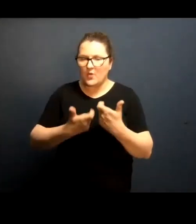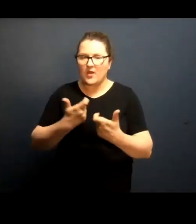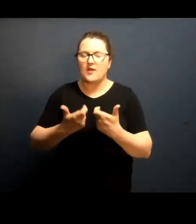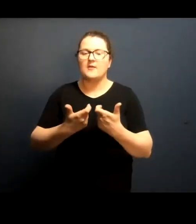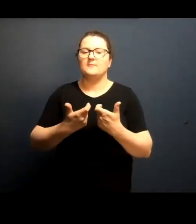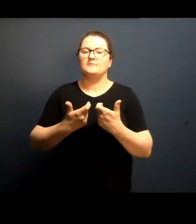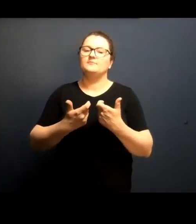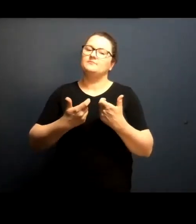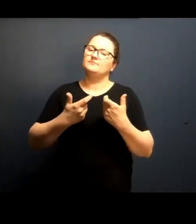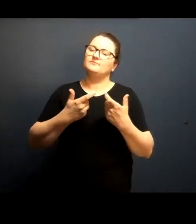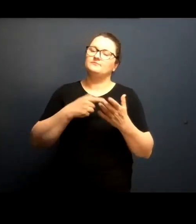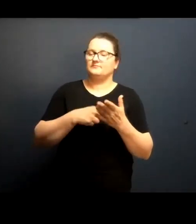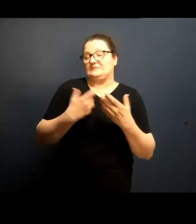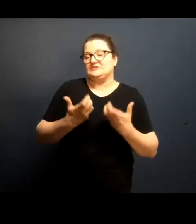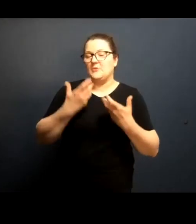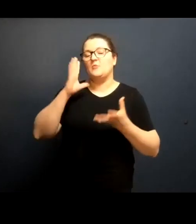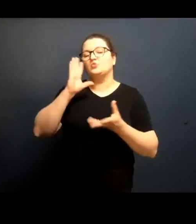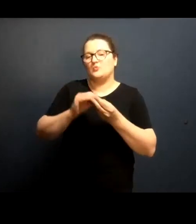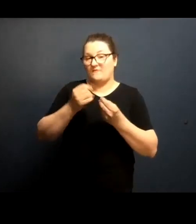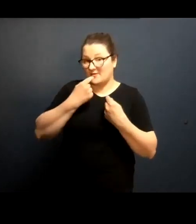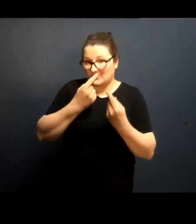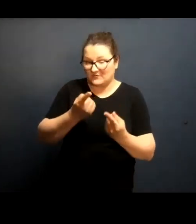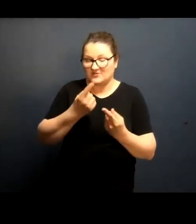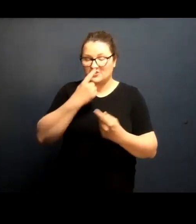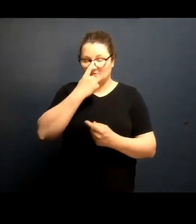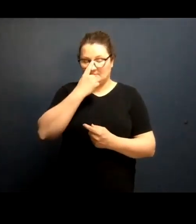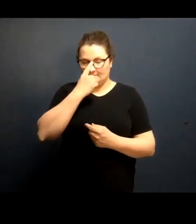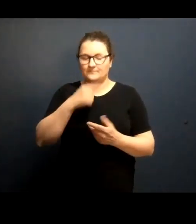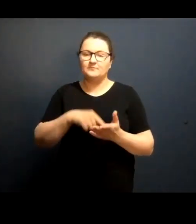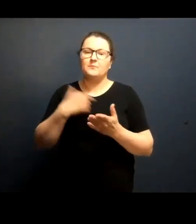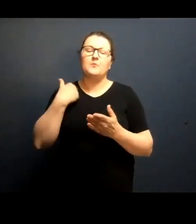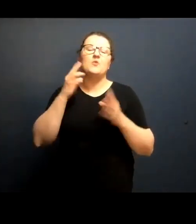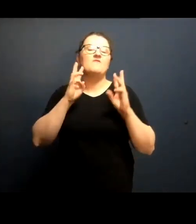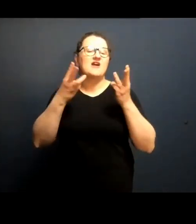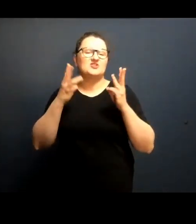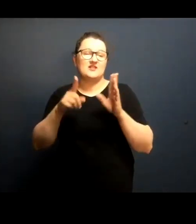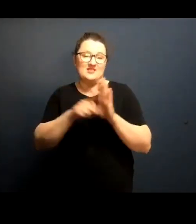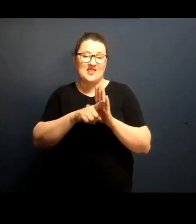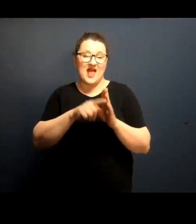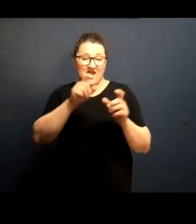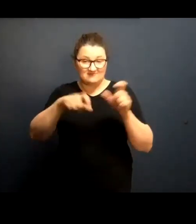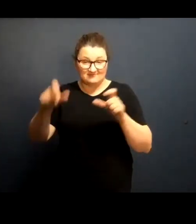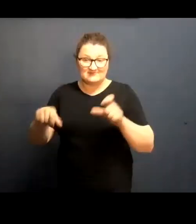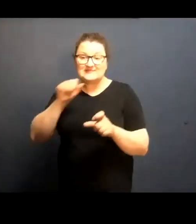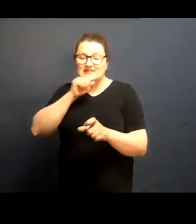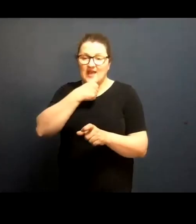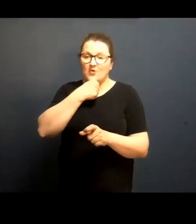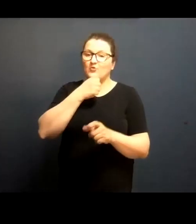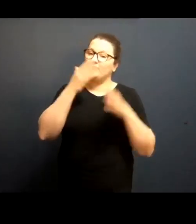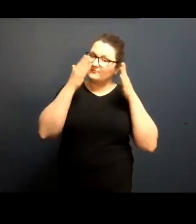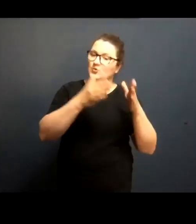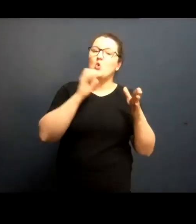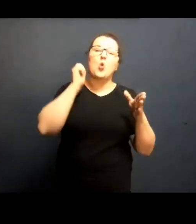refleksją chciałabym się z Państwem podzielić. To były warsztaty dla seniorów, dokładnie dla kobiet, bo na